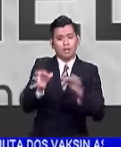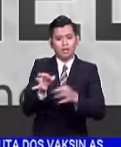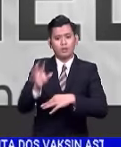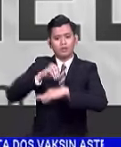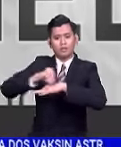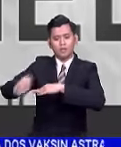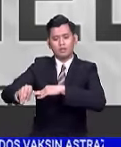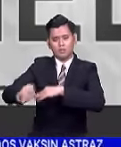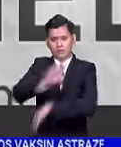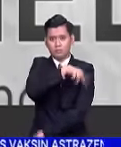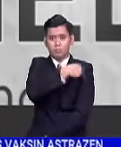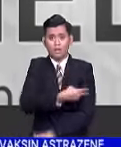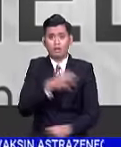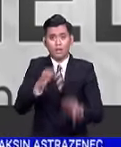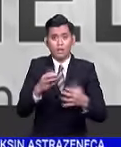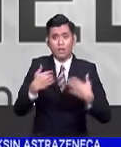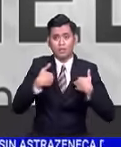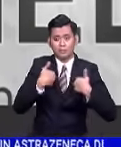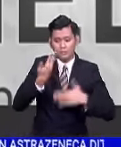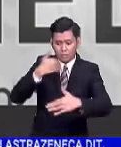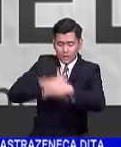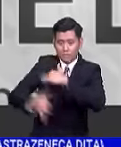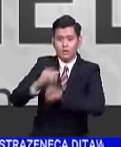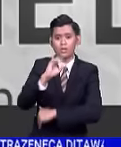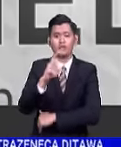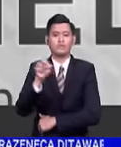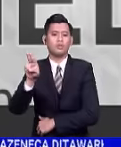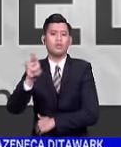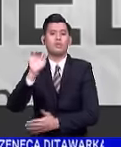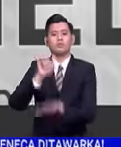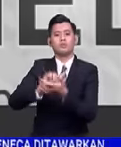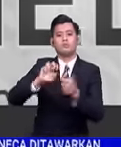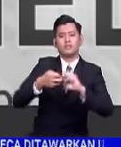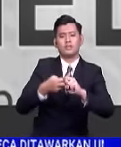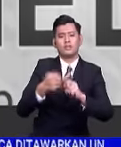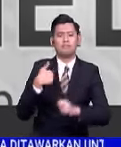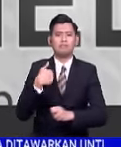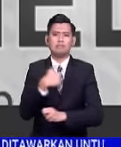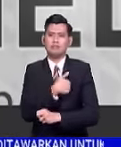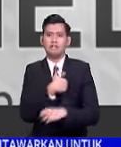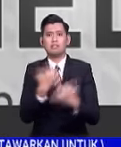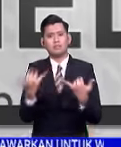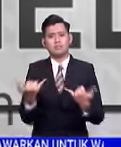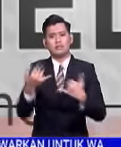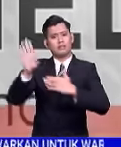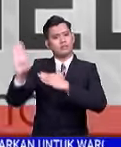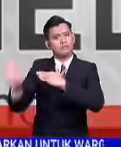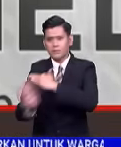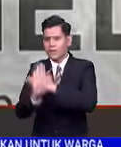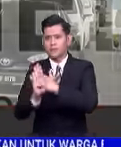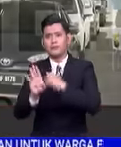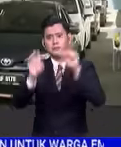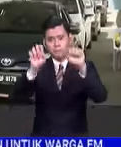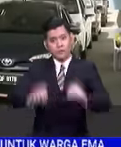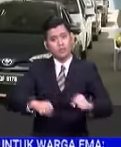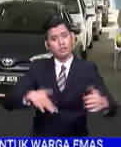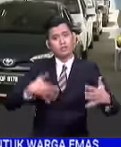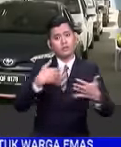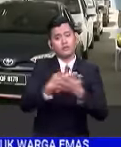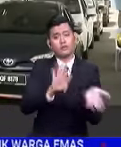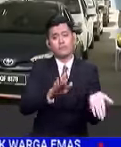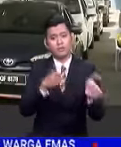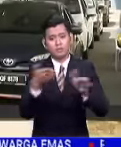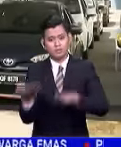are in trouble. So then we do not want to end like countries. We have to select who will live and who will die.